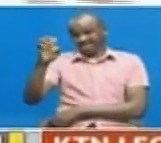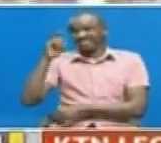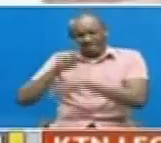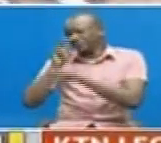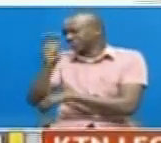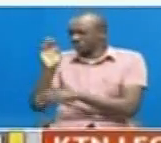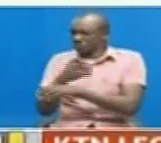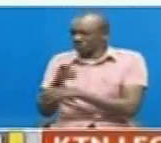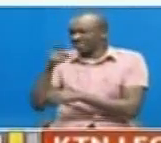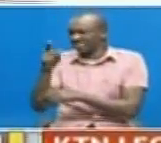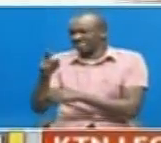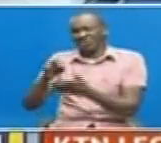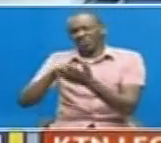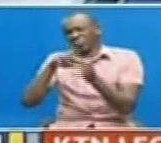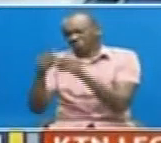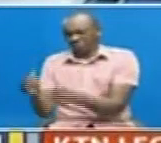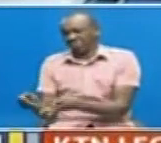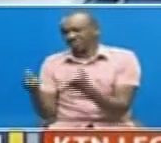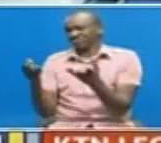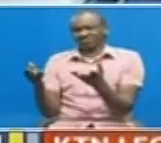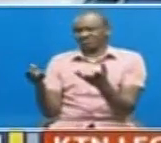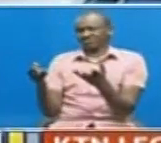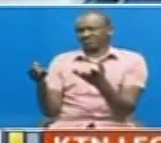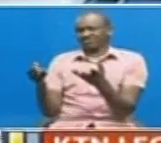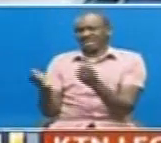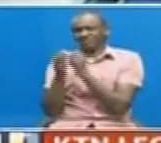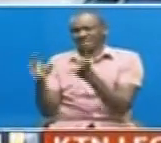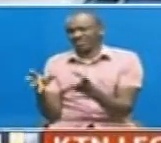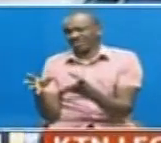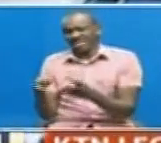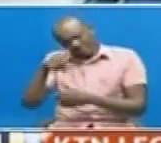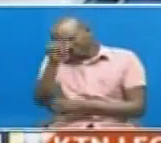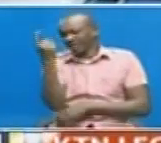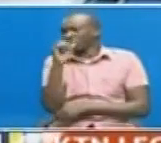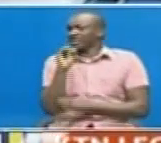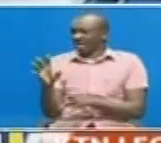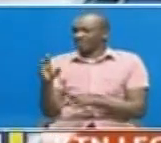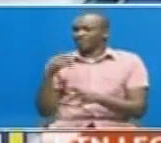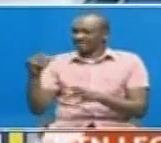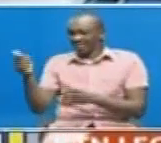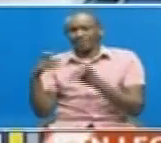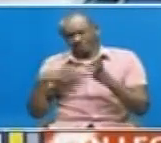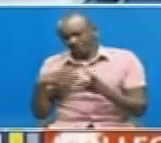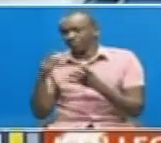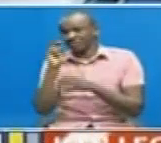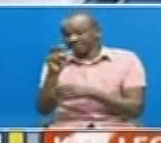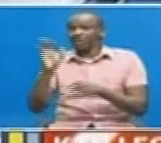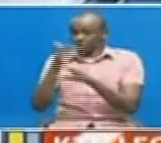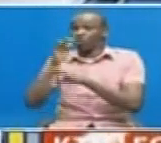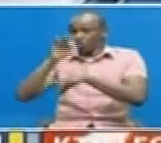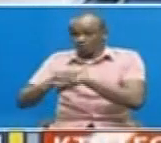nilipoitizama, the song is falling apart. Inaenda, inapotea. Na siye peke yake. Kuna wasanii wengine muziki safari kwanza unasikia ni mzuri